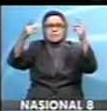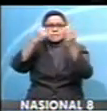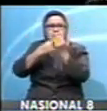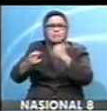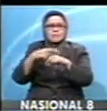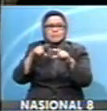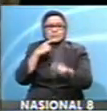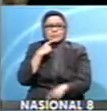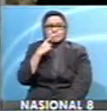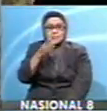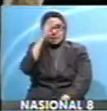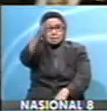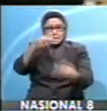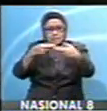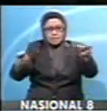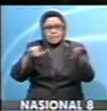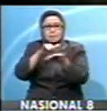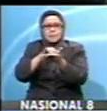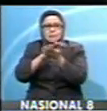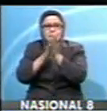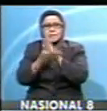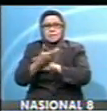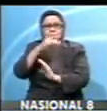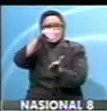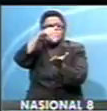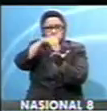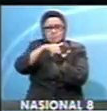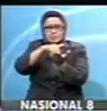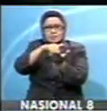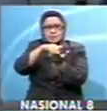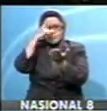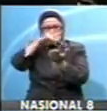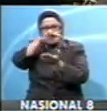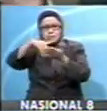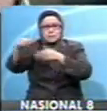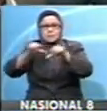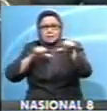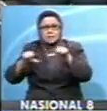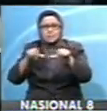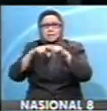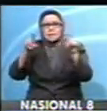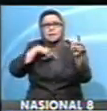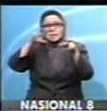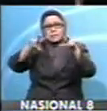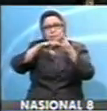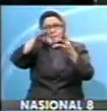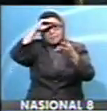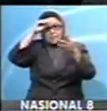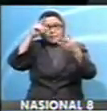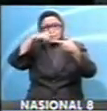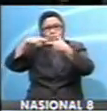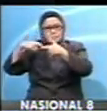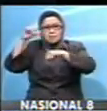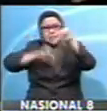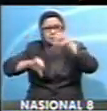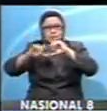rsc yang akan dirasmikan itu akan menjadi pusat setempat bagi semua aktiviti dan pembelajaran berkaitan sains teknologi